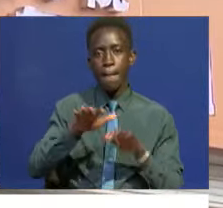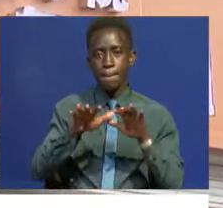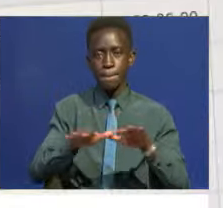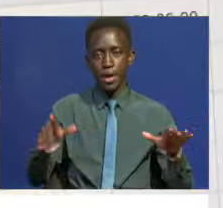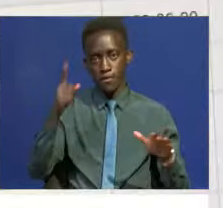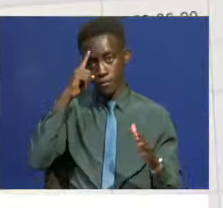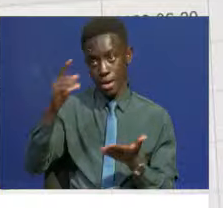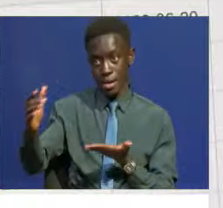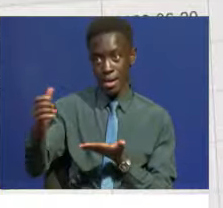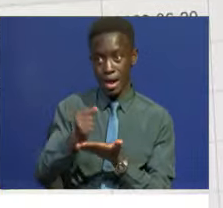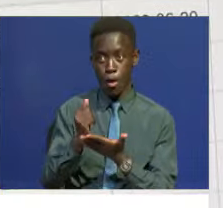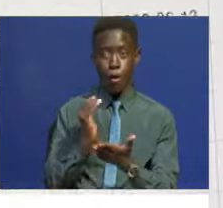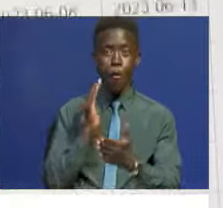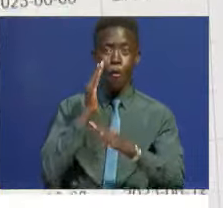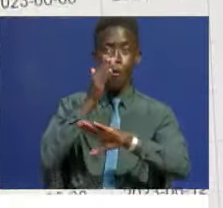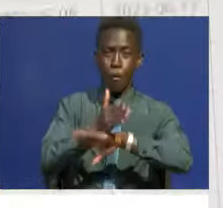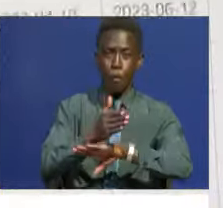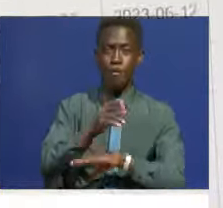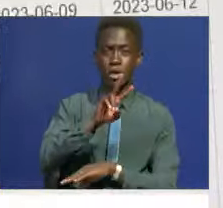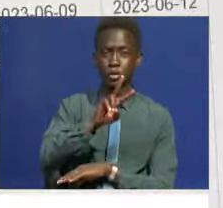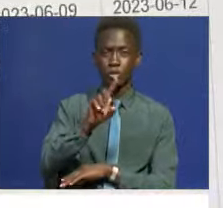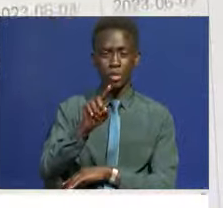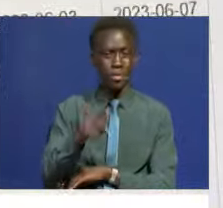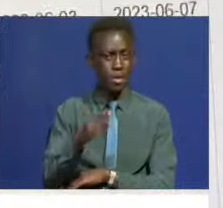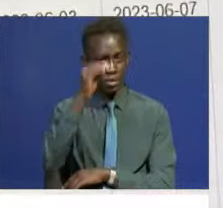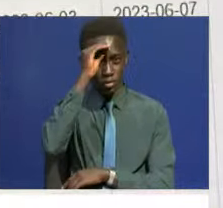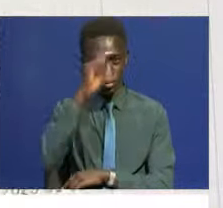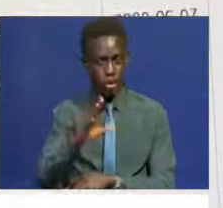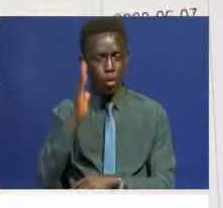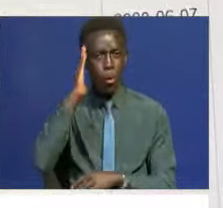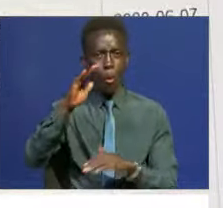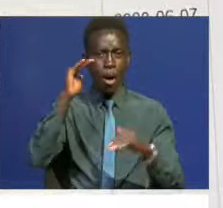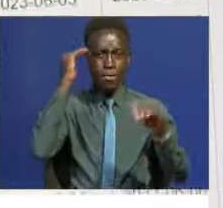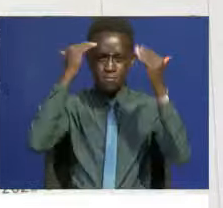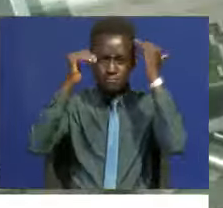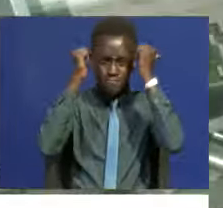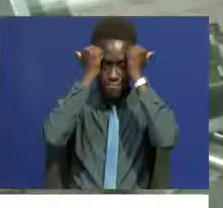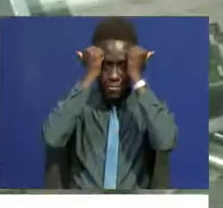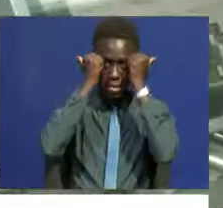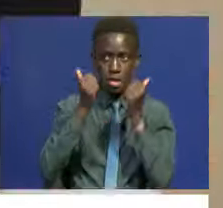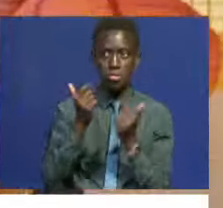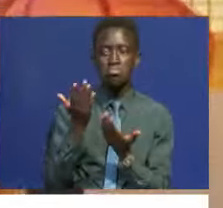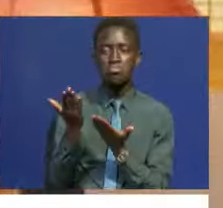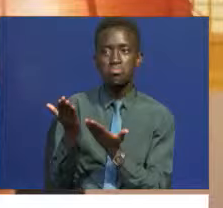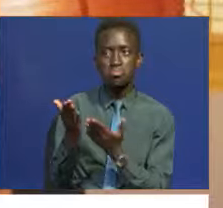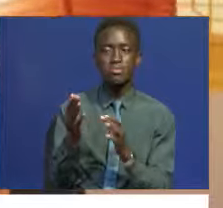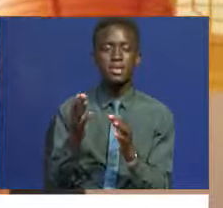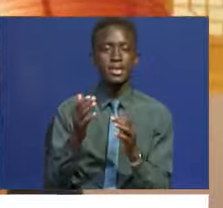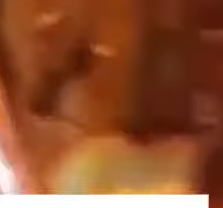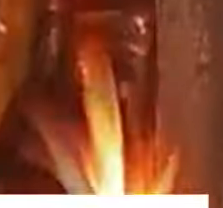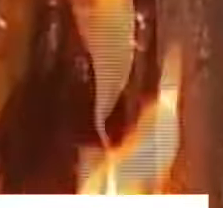wanafunzi milioni 11 watahitimu kutoka vyuo na taasisi za ufundi stadi nchini China.